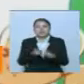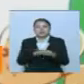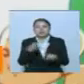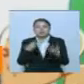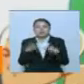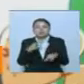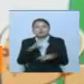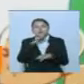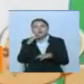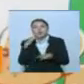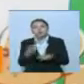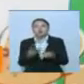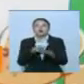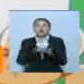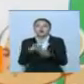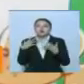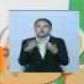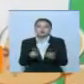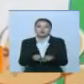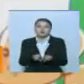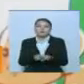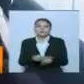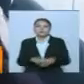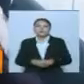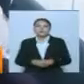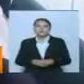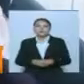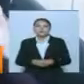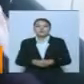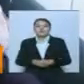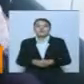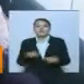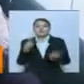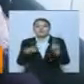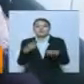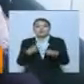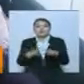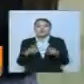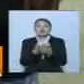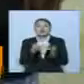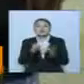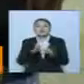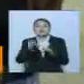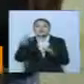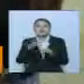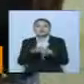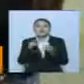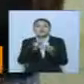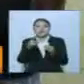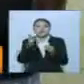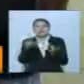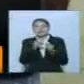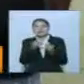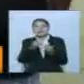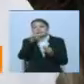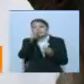свет появлялось все больше таких же здоровых малышей. Сегодня рождаемость в Мангоставской области высока. За 10 месяцев текущего